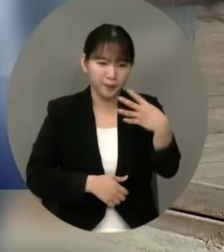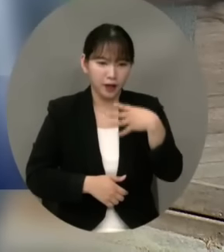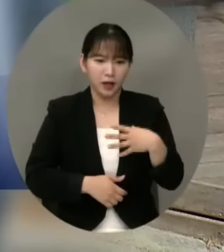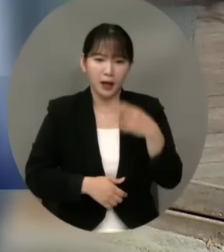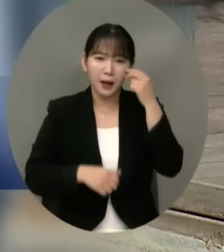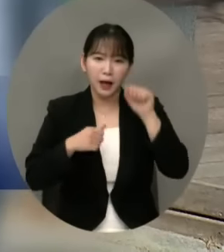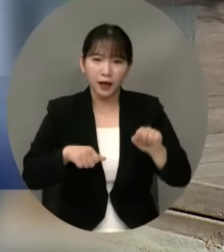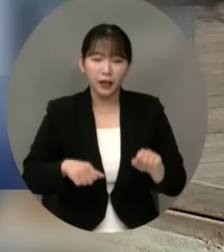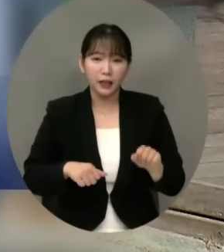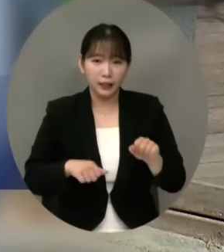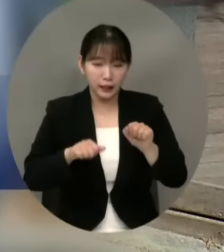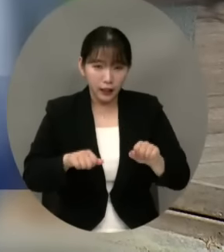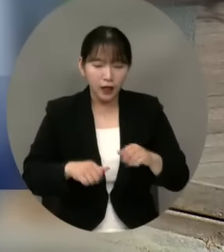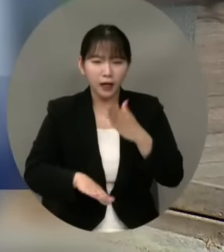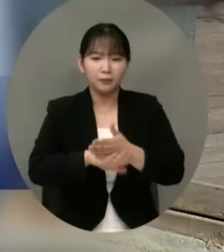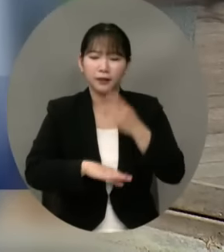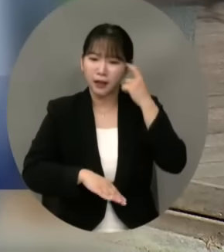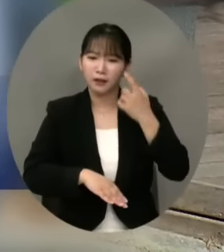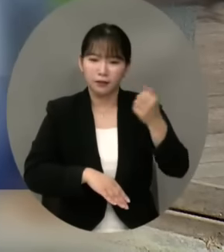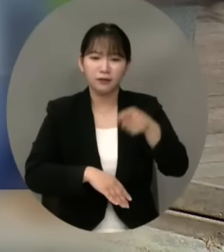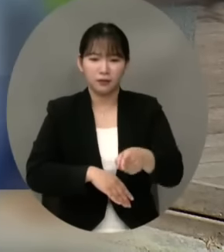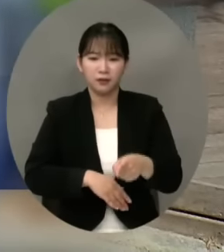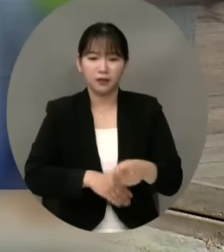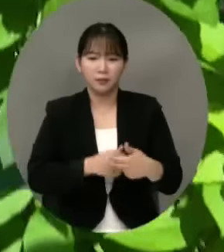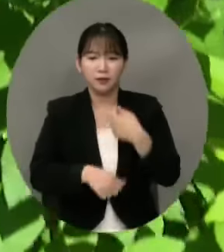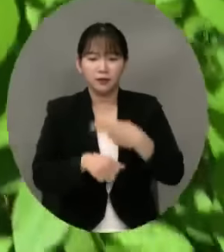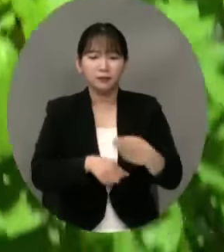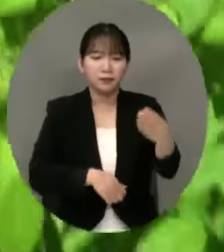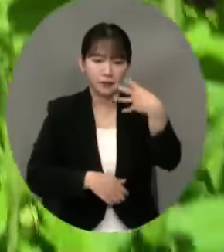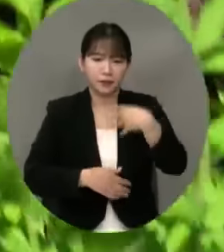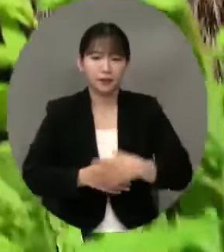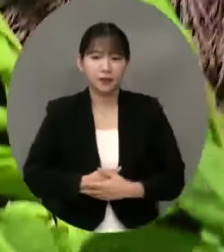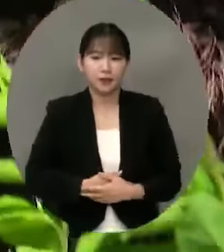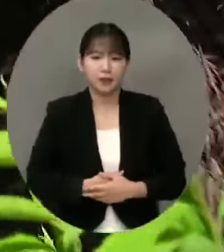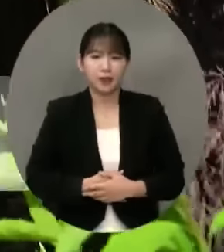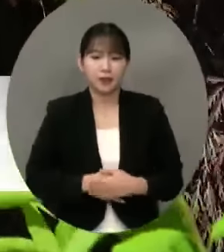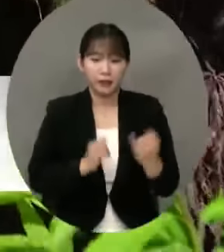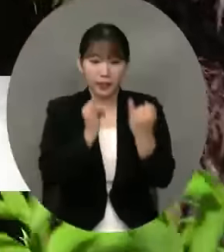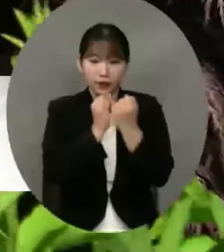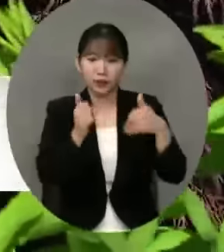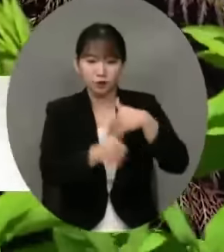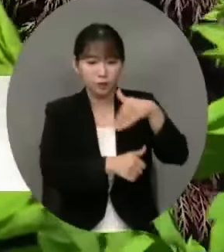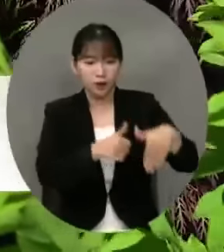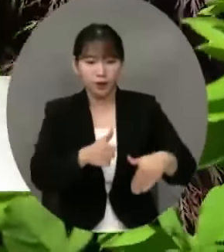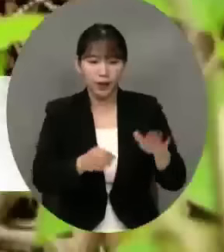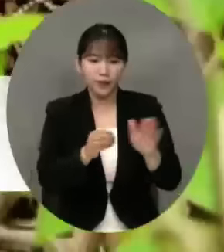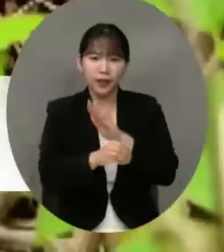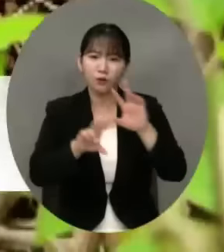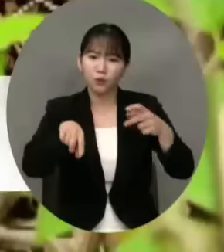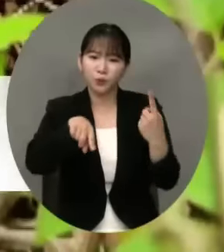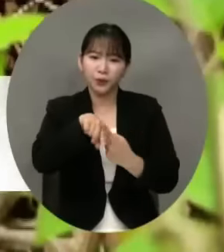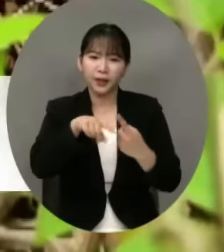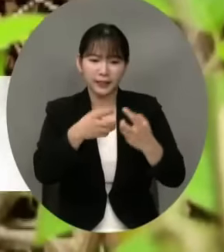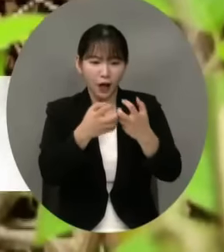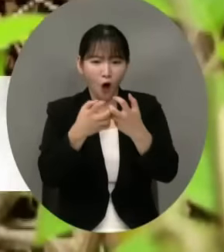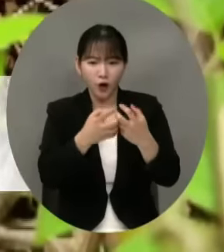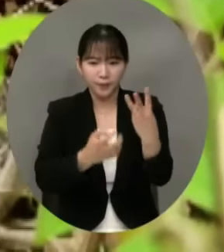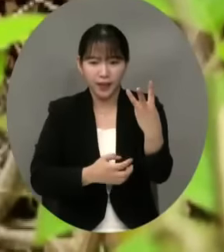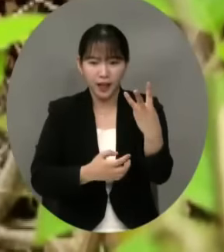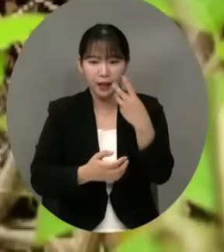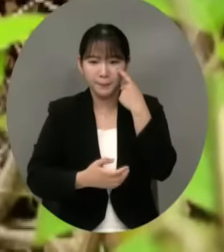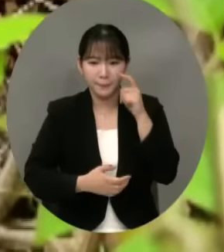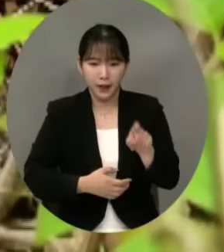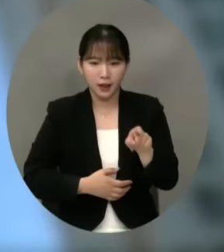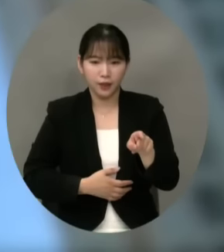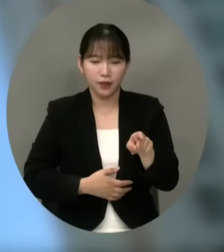뭔가 살아있는 거 감사하게 생각하시라고 의사 선생님께서. 당시 여성의 주변에서는 탁구공만한 각얼음 3조각이